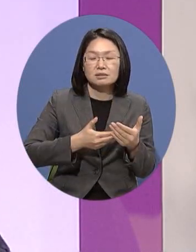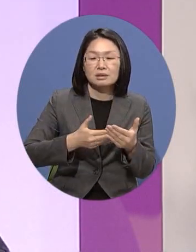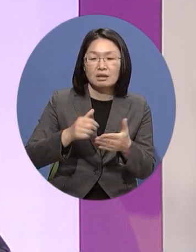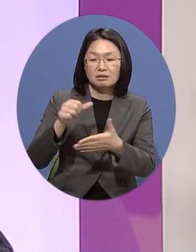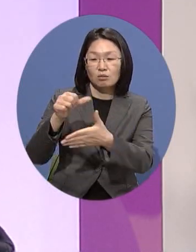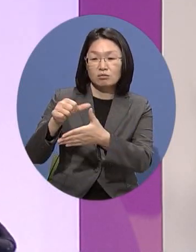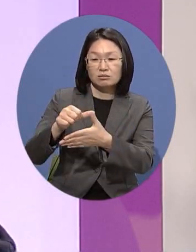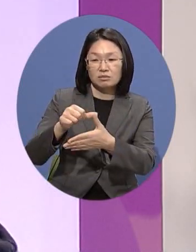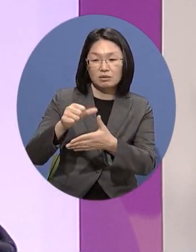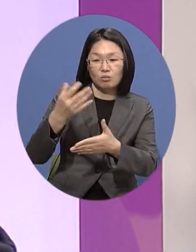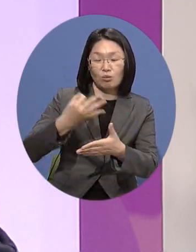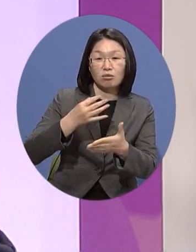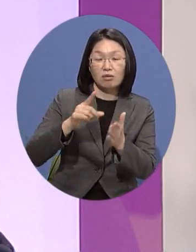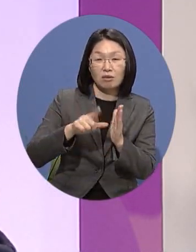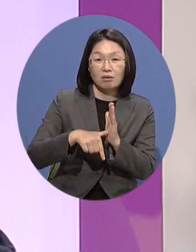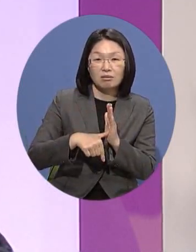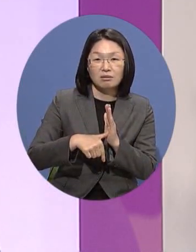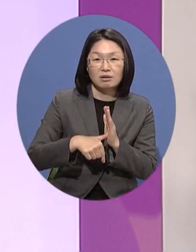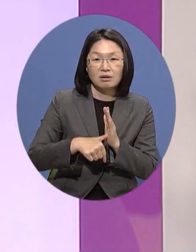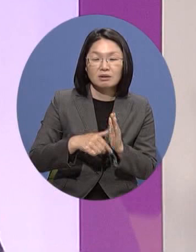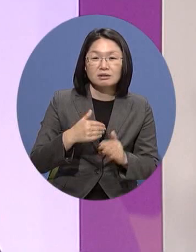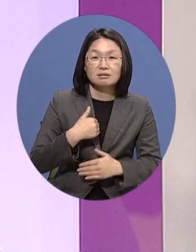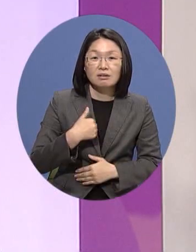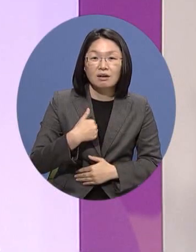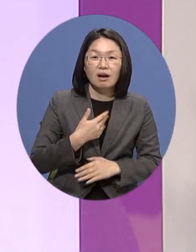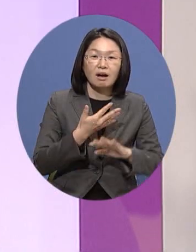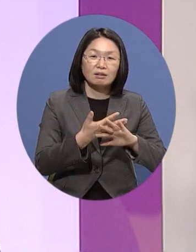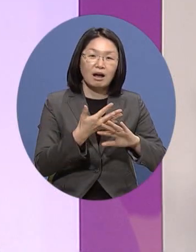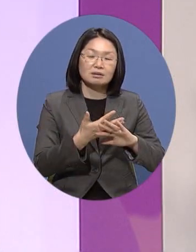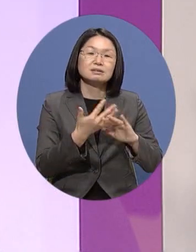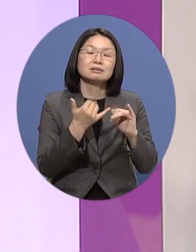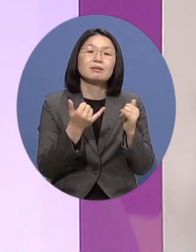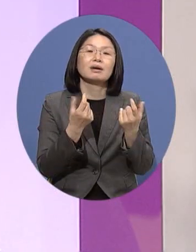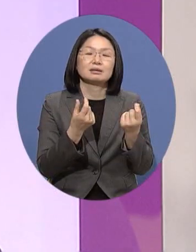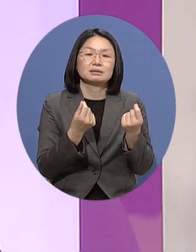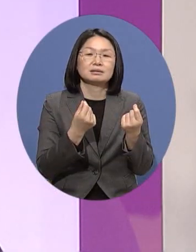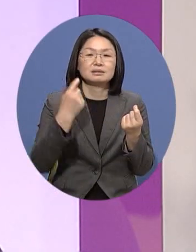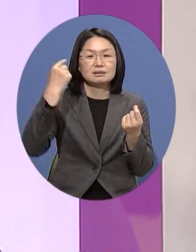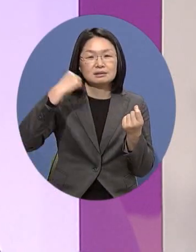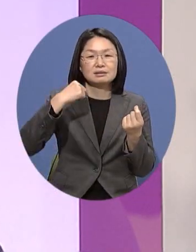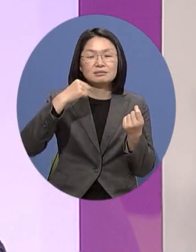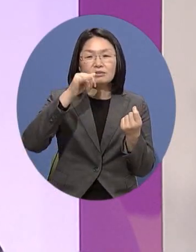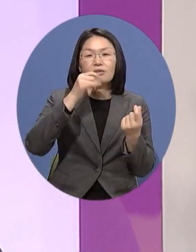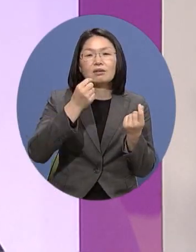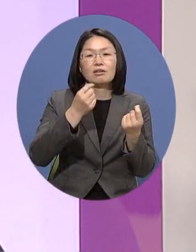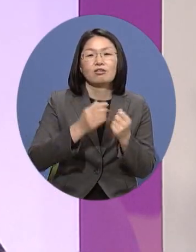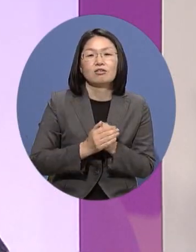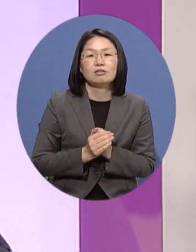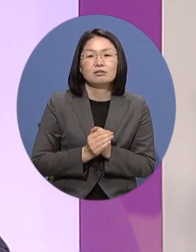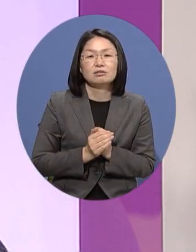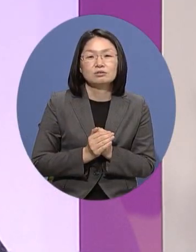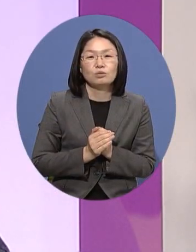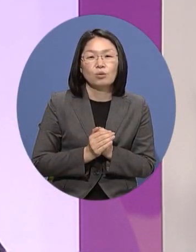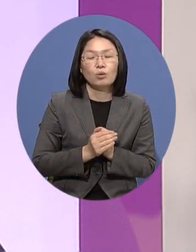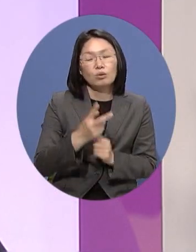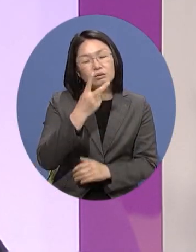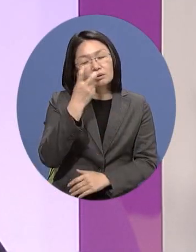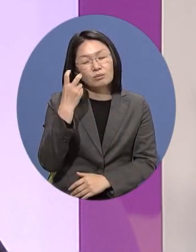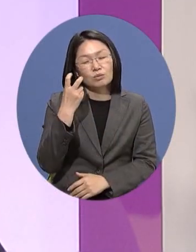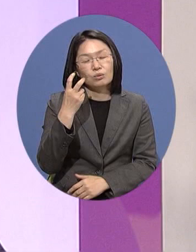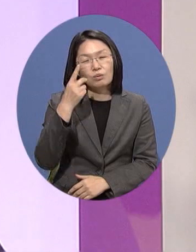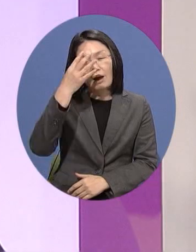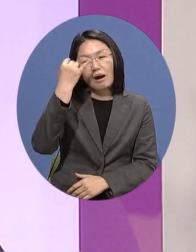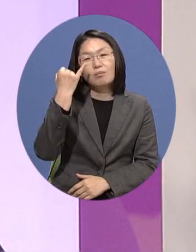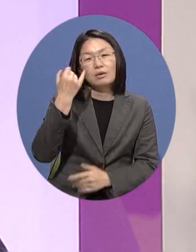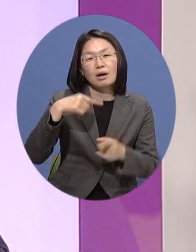눈에는 제가 이제 이렇게 너무, 다른 사람, 예, 다른 사람, 네, 그렇죠. 예, 그렇게 생각을 한 것 같아요. 그래서 그런데다 이제 잠도 할머니랑 많이